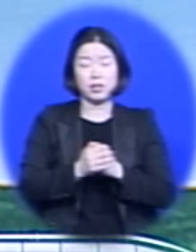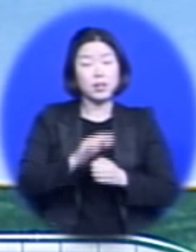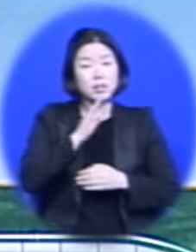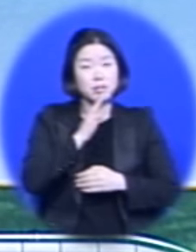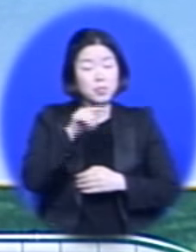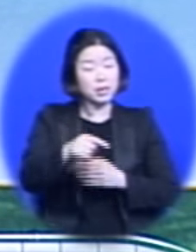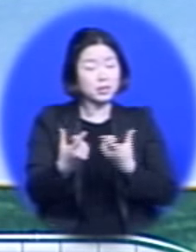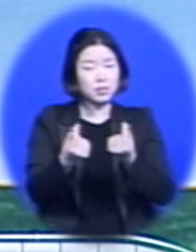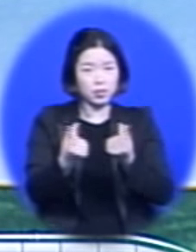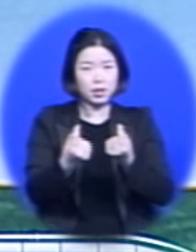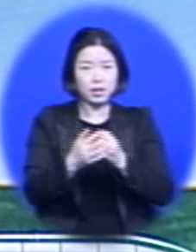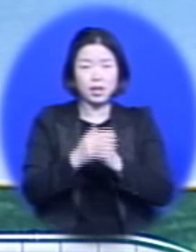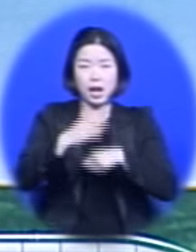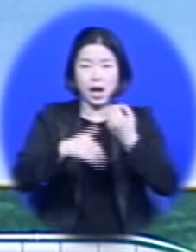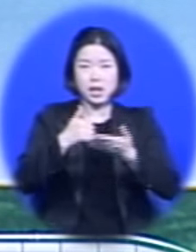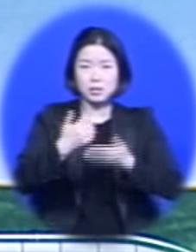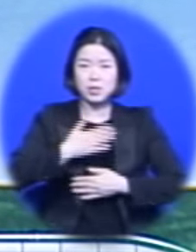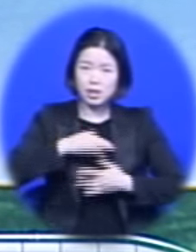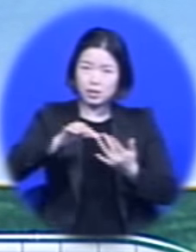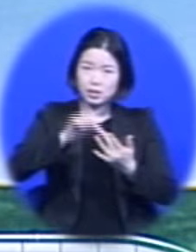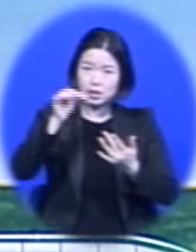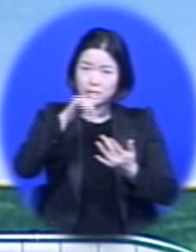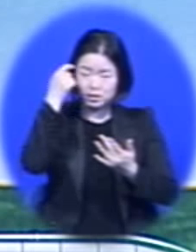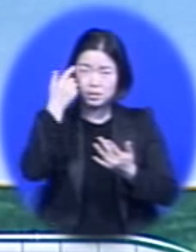정말 그렇게 하나님은 나를 택하셨을까?